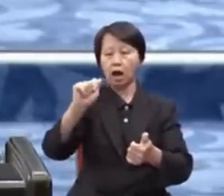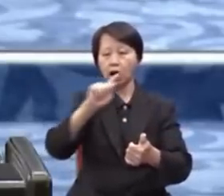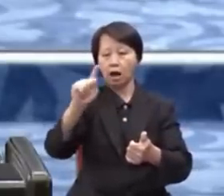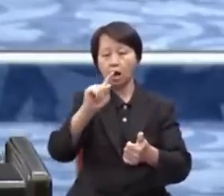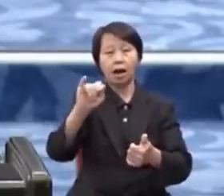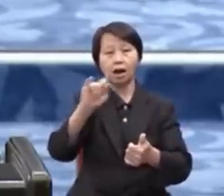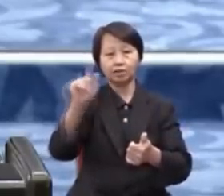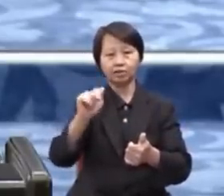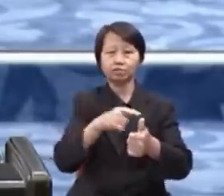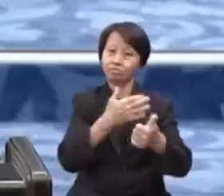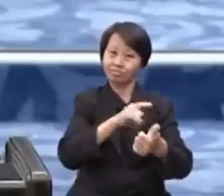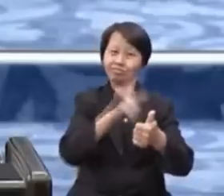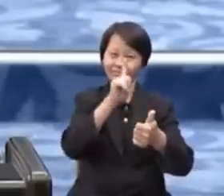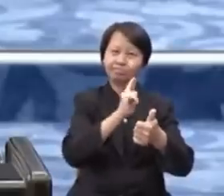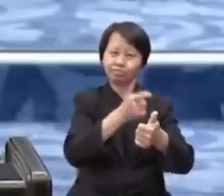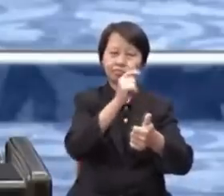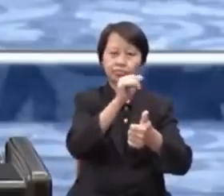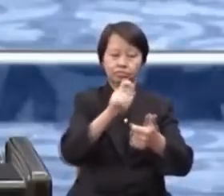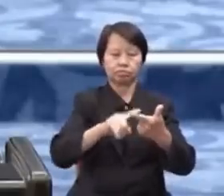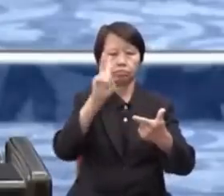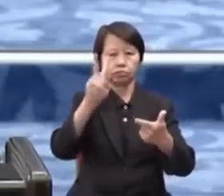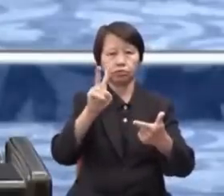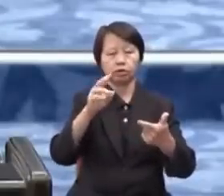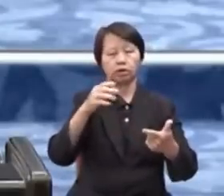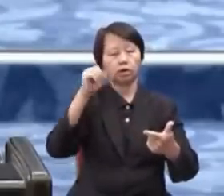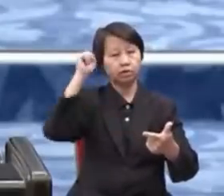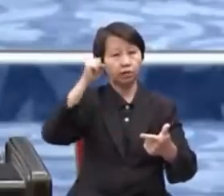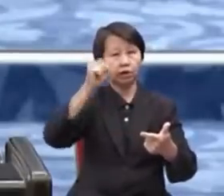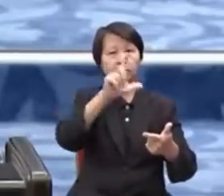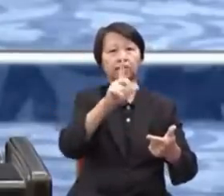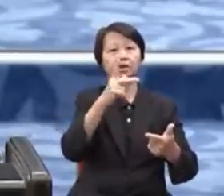Kedua saudara Lim Kids yang